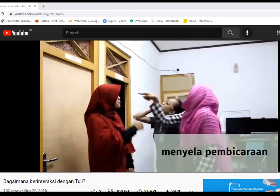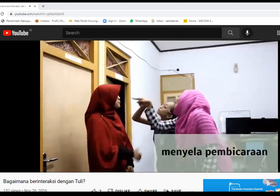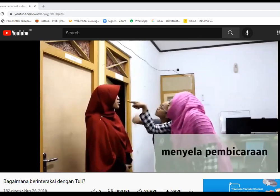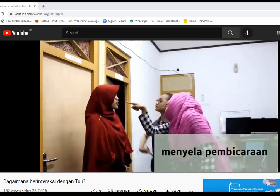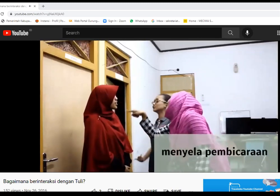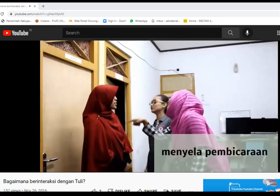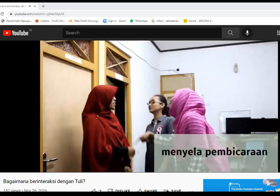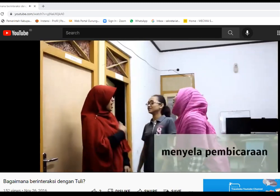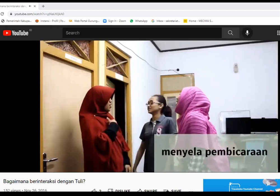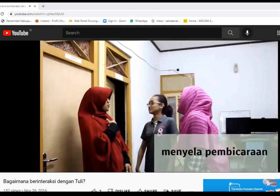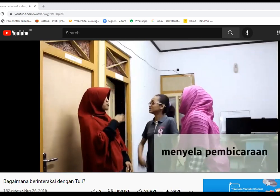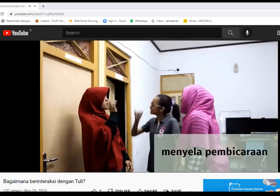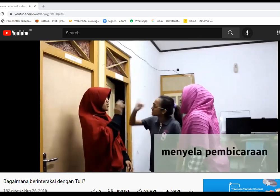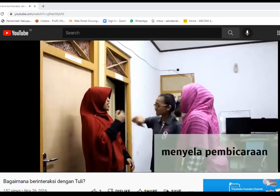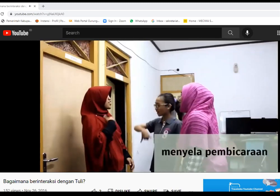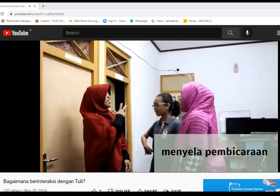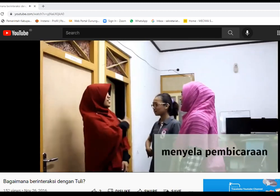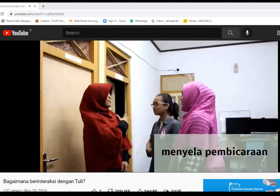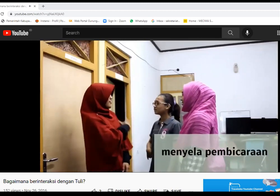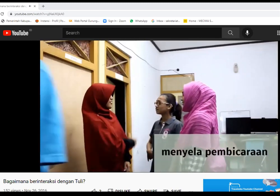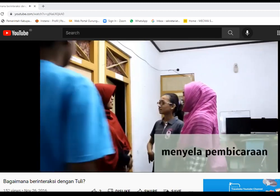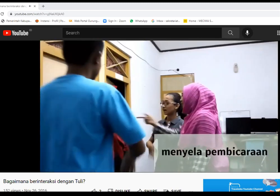Hai Neng Hai Mbak